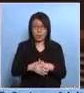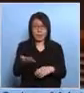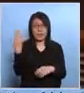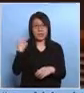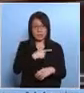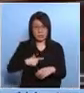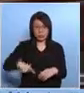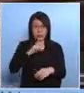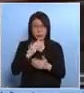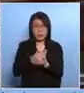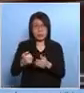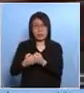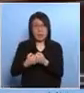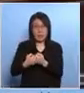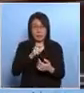時候也爭取過，這